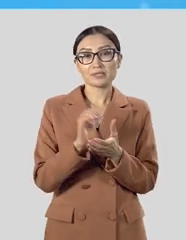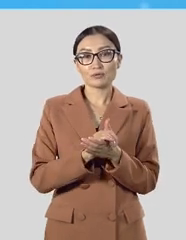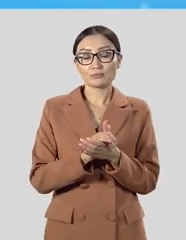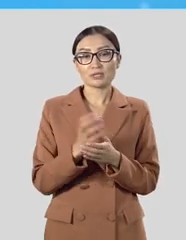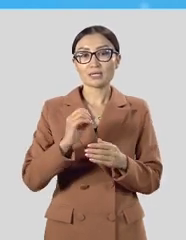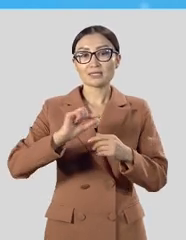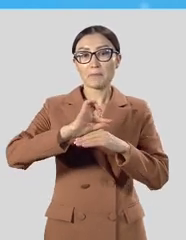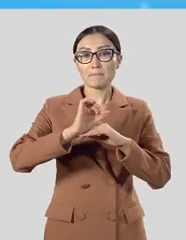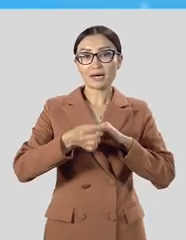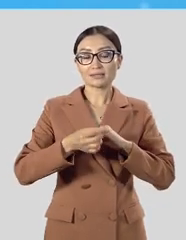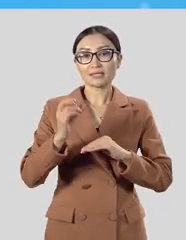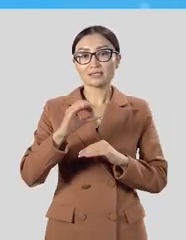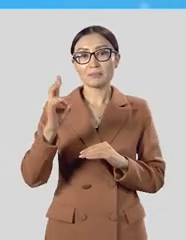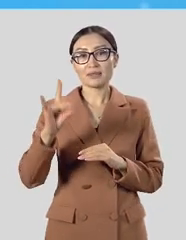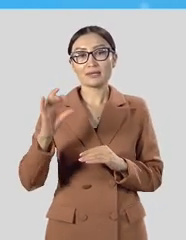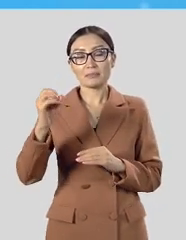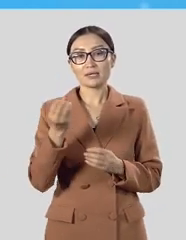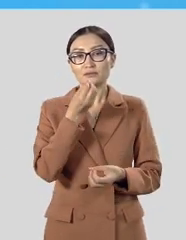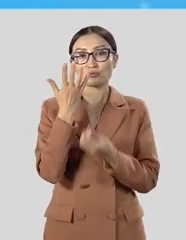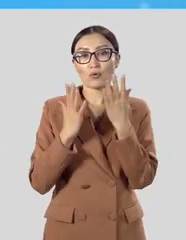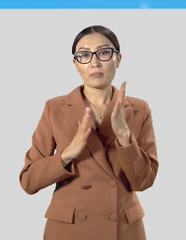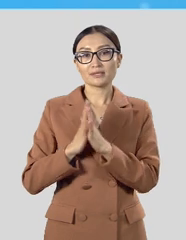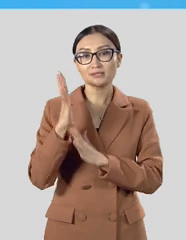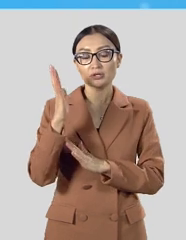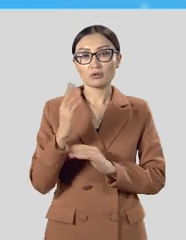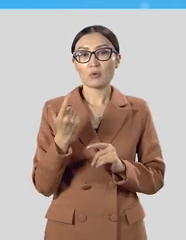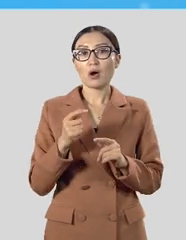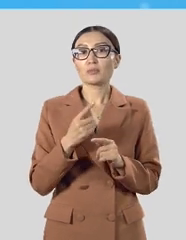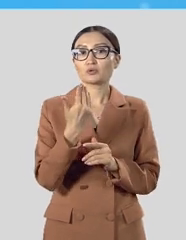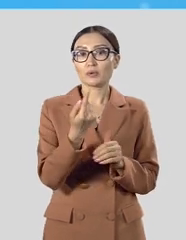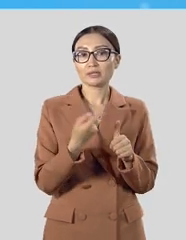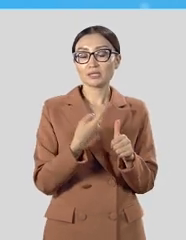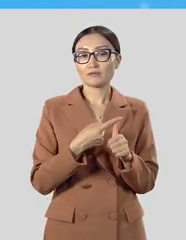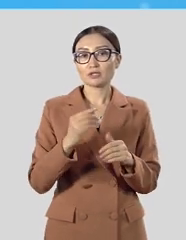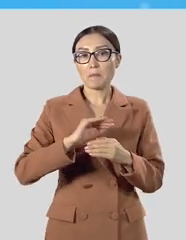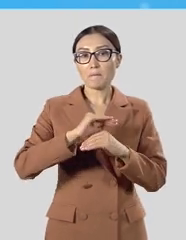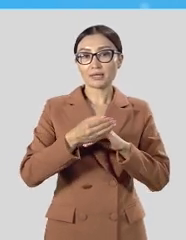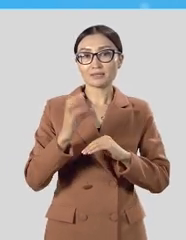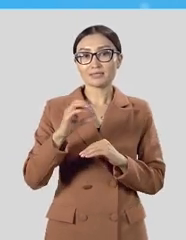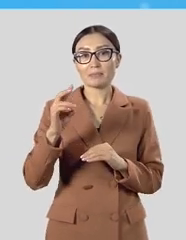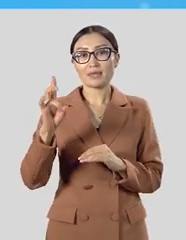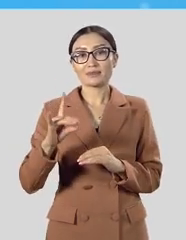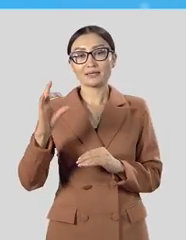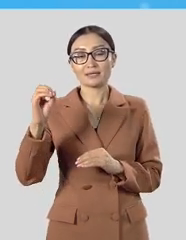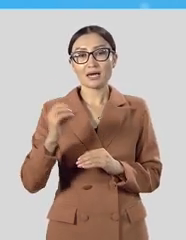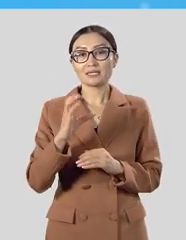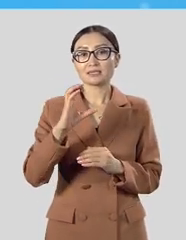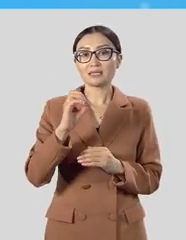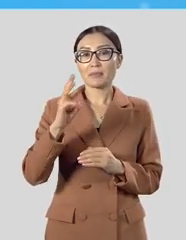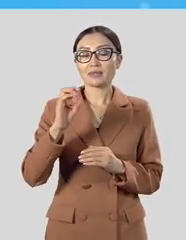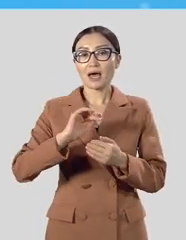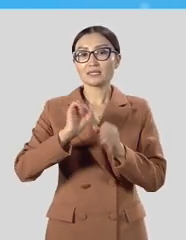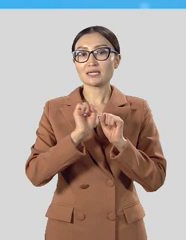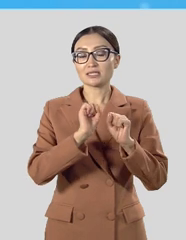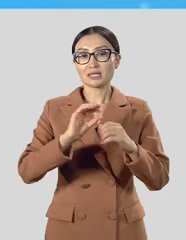с покрытосеменными или цветковыми растениями. Почему их называют покрытосеменными? Семена защищены,